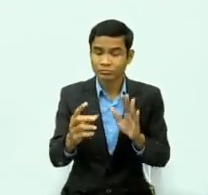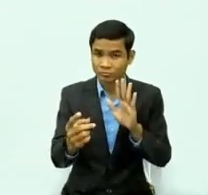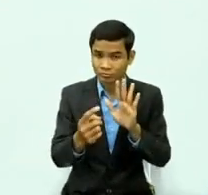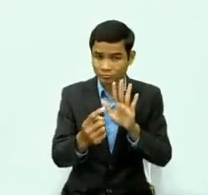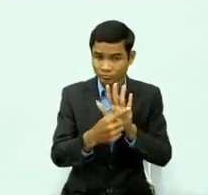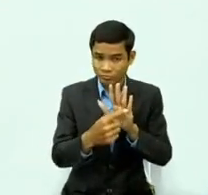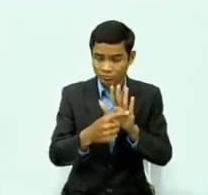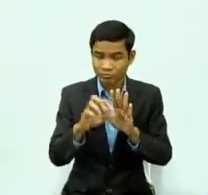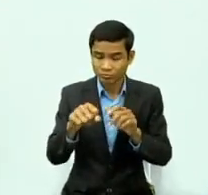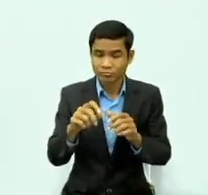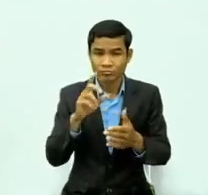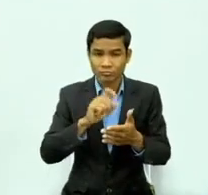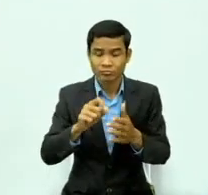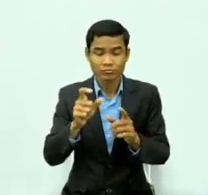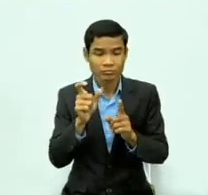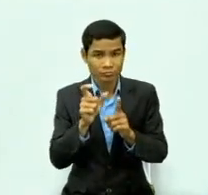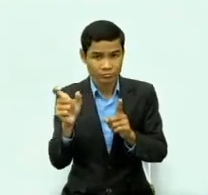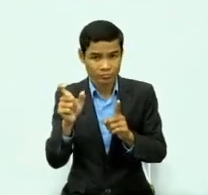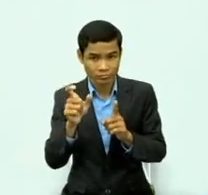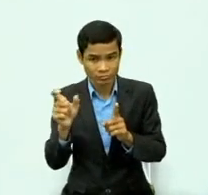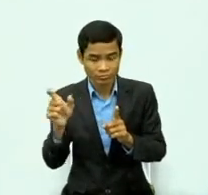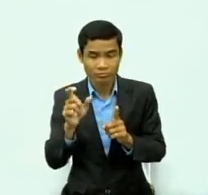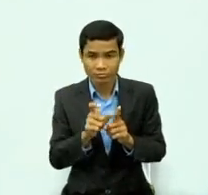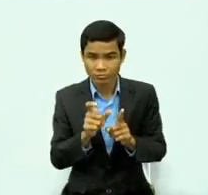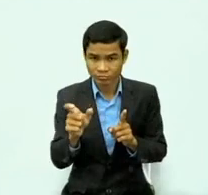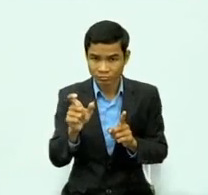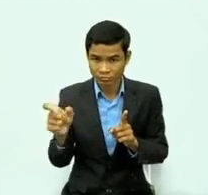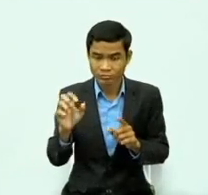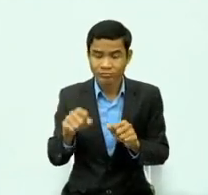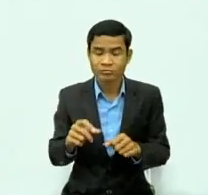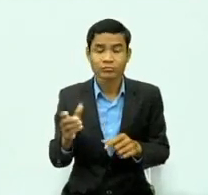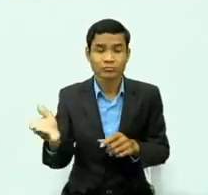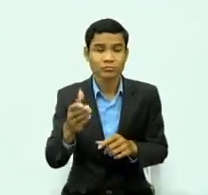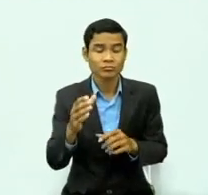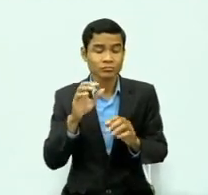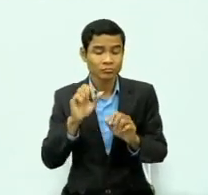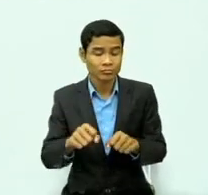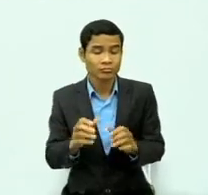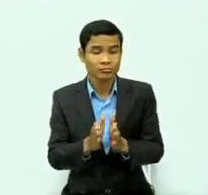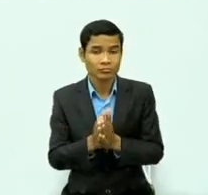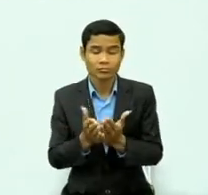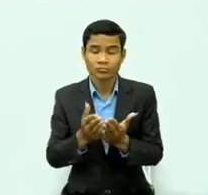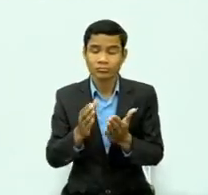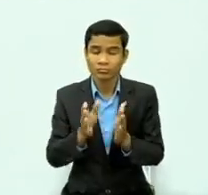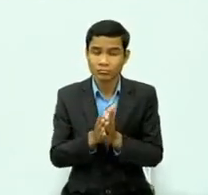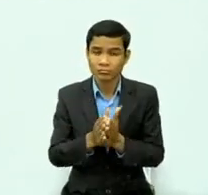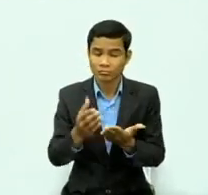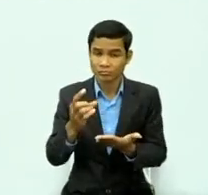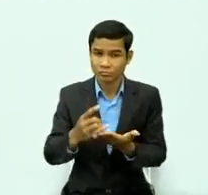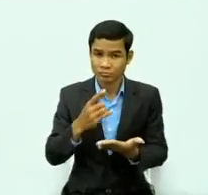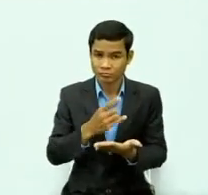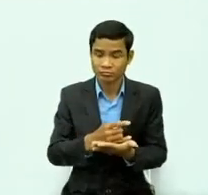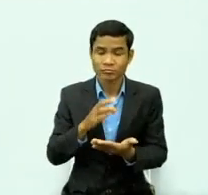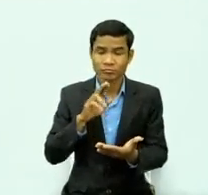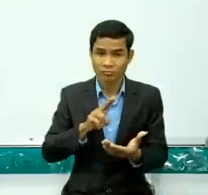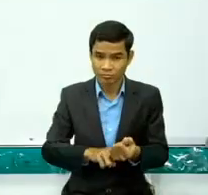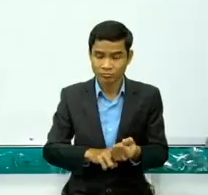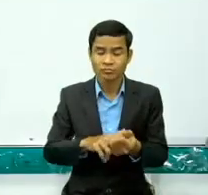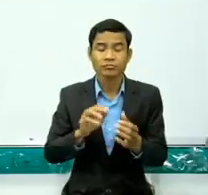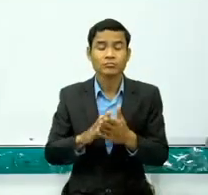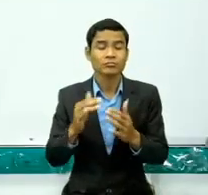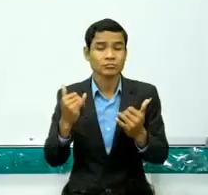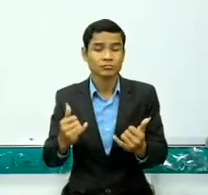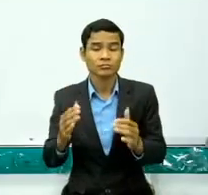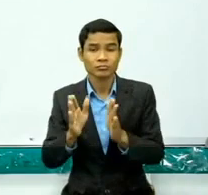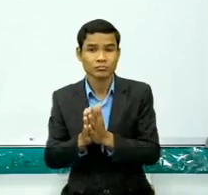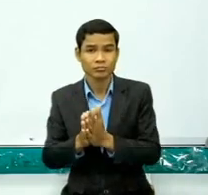សរសេរចាដោយដកឃ្លាគឺជួដេកណាឥឡូវកូនទុកសិភៅមេរៀនរបស់កូនលើកសិភៅកិច្ចការផ្ទះណា